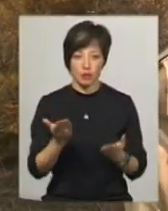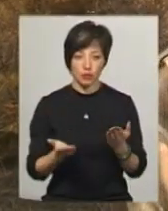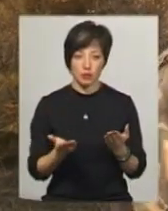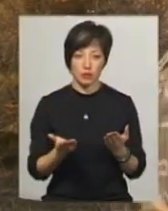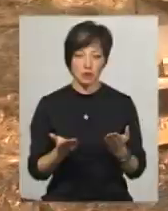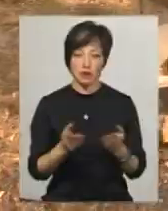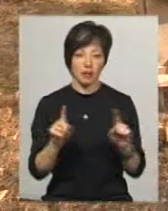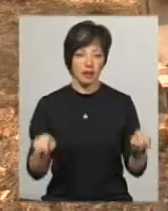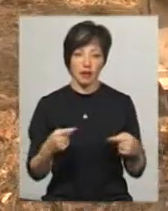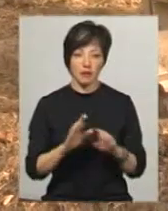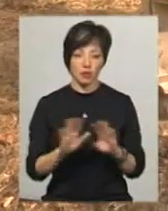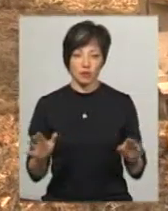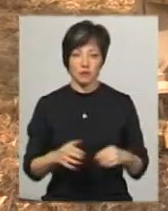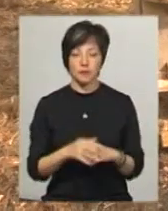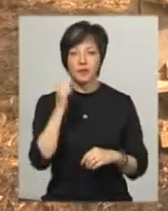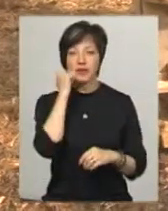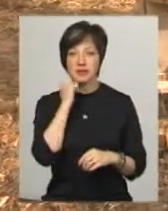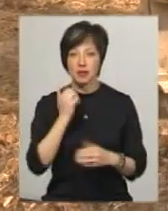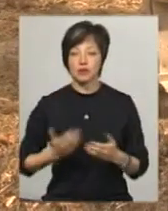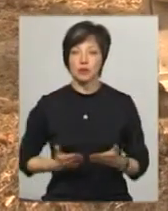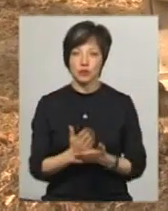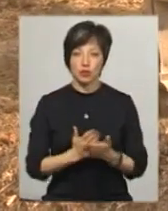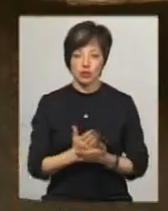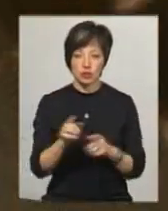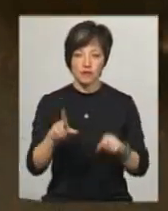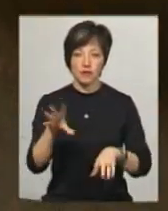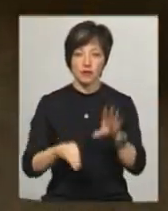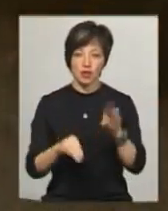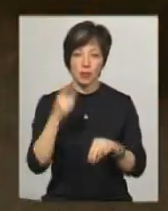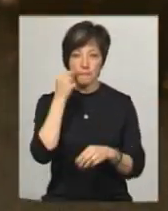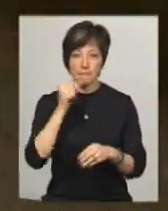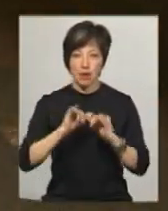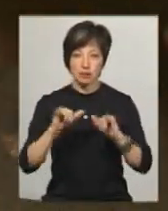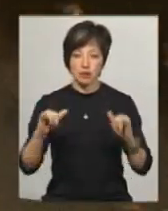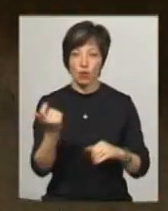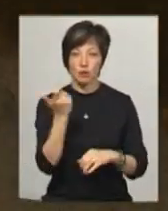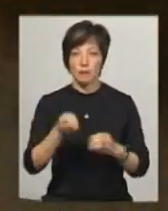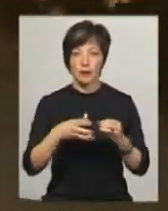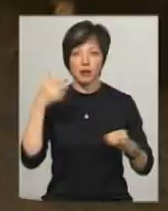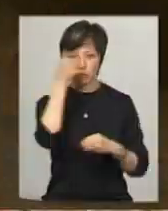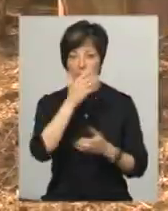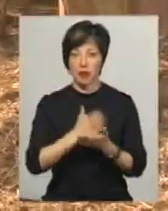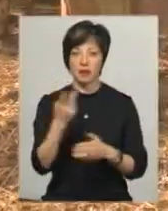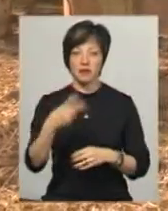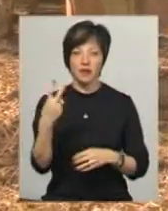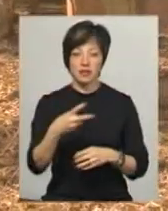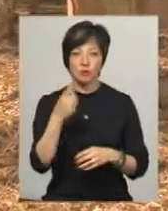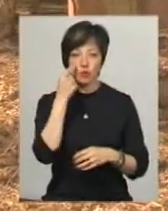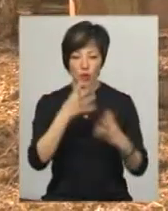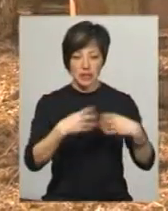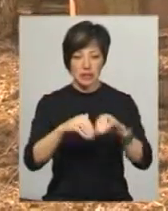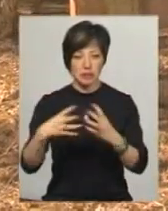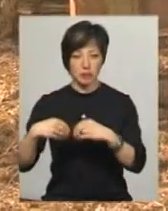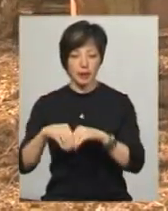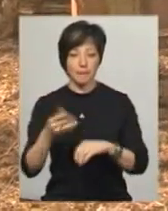не відновляться. Старожилом у поселенні вважається пасічник Юрій Шитий. Він тут господарює 15 років, має 20 бджолиних сімей.